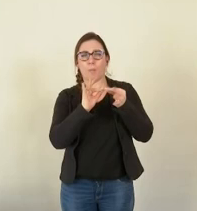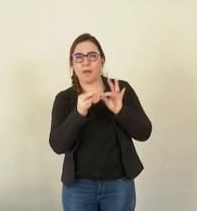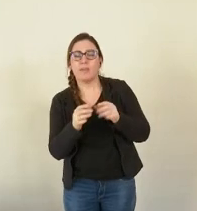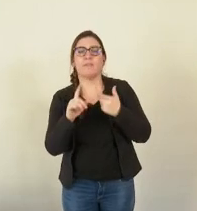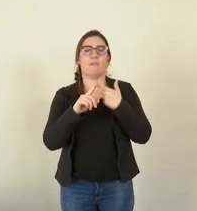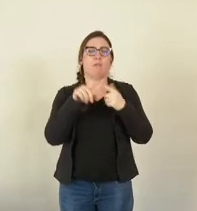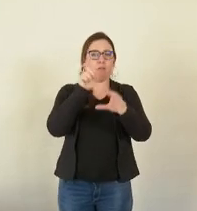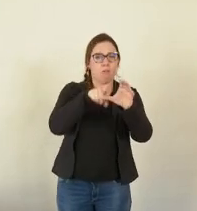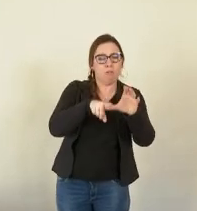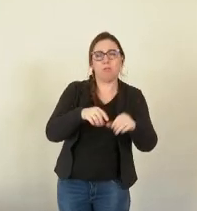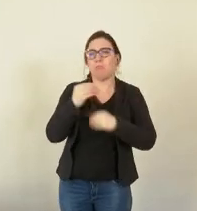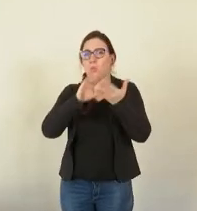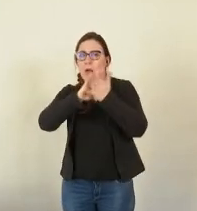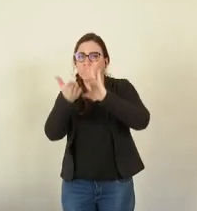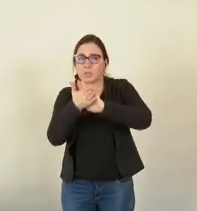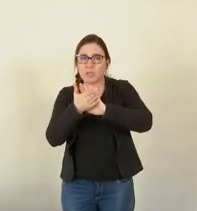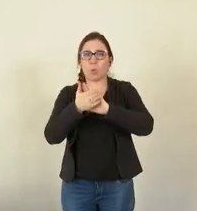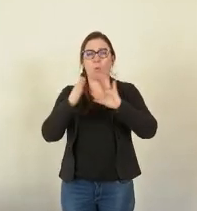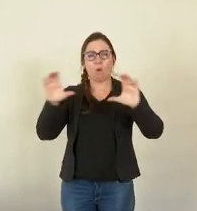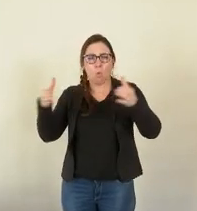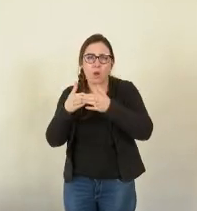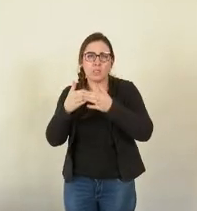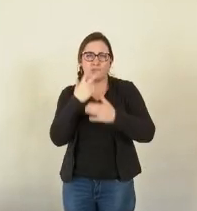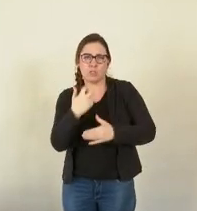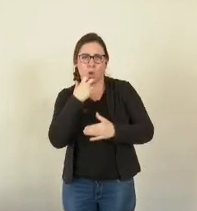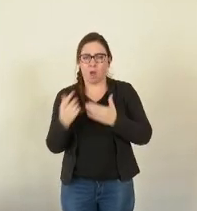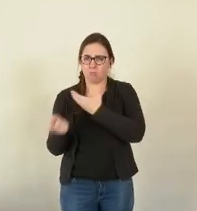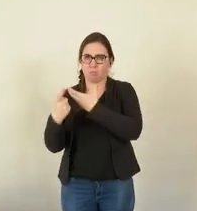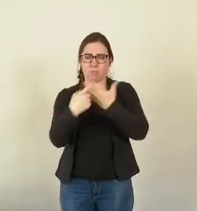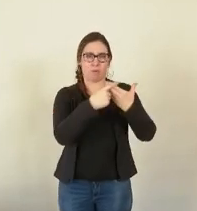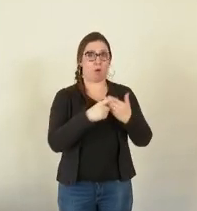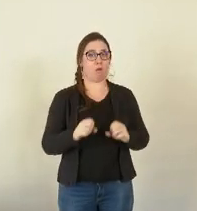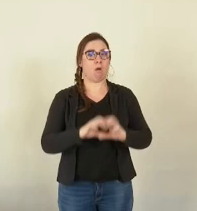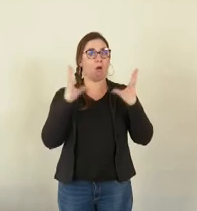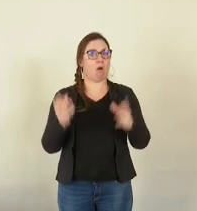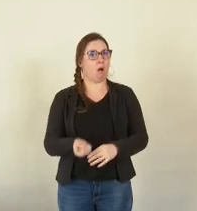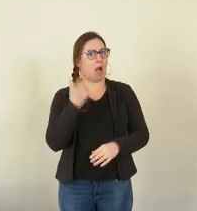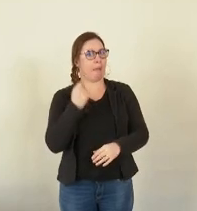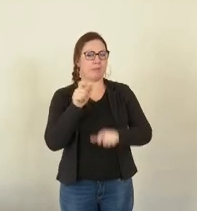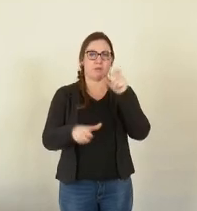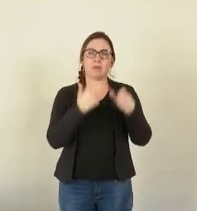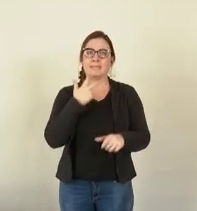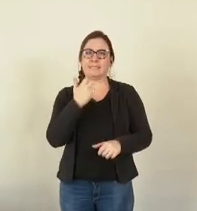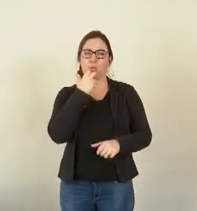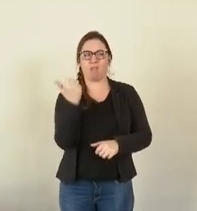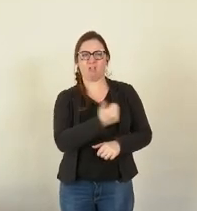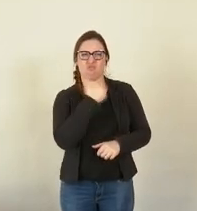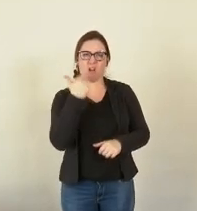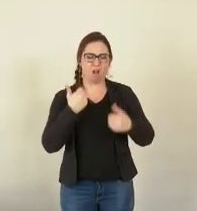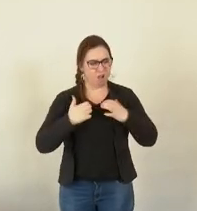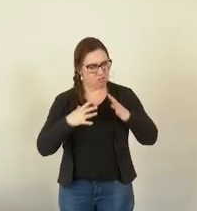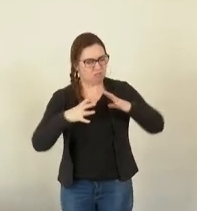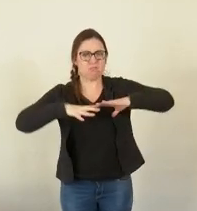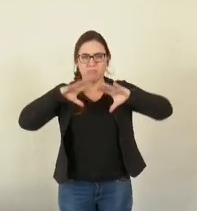syndicats des associations et des collectifs citoyens sont présents rapidement les citoyennes et citoyens devront pouvoir prendre leur trouver leur place